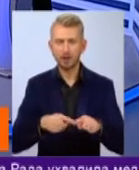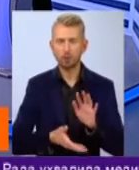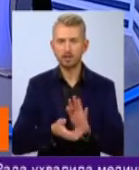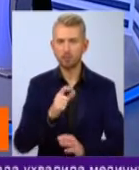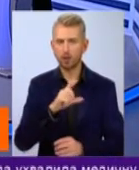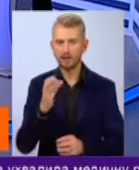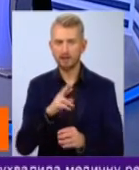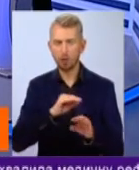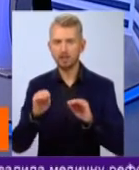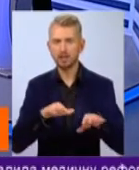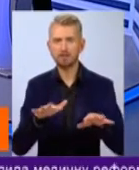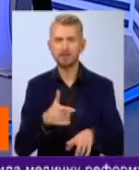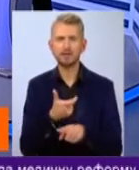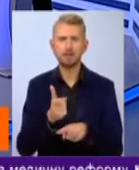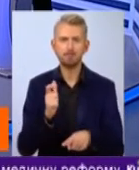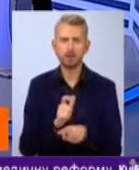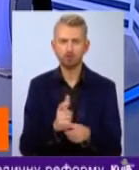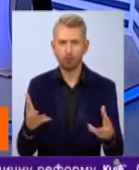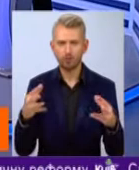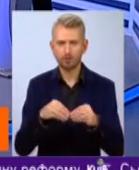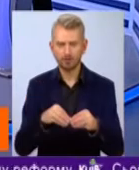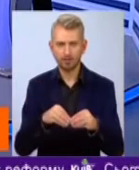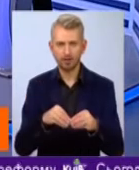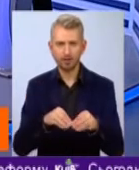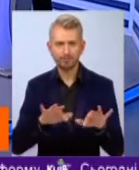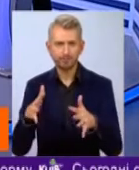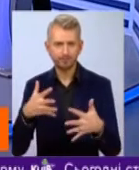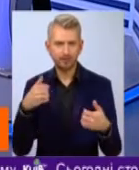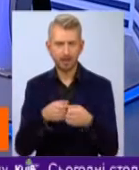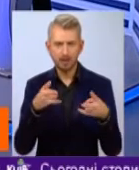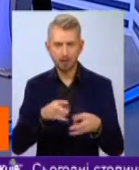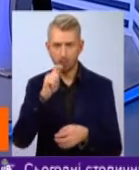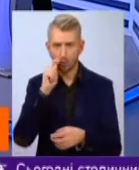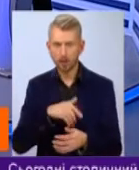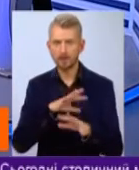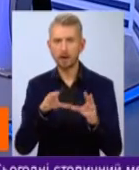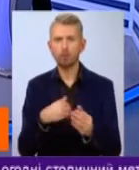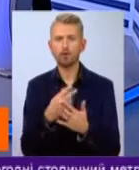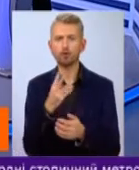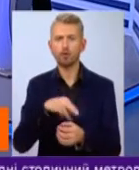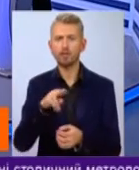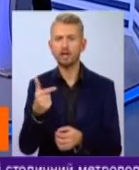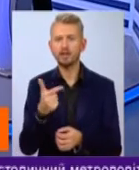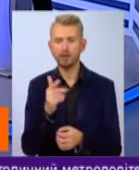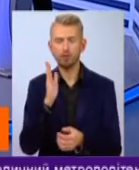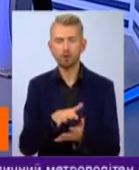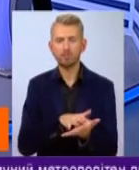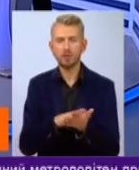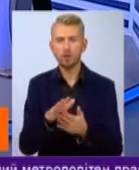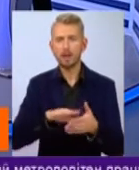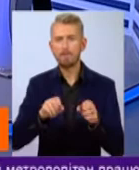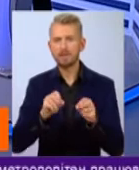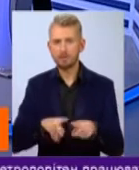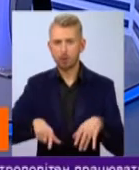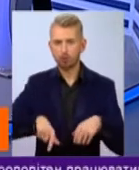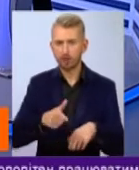для обладнання місць найбільшої концентрації ДТП по країні. Загалом близько 2 мільярдів гривень буде спрямовано на безпеку автошляхів у